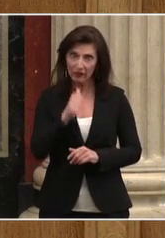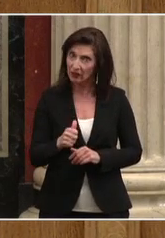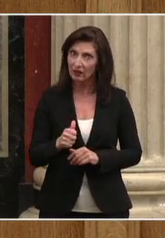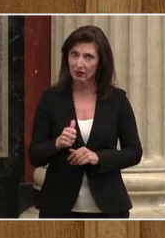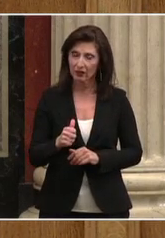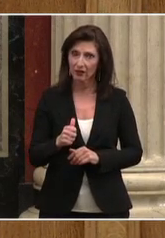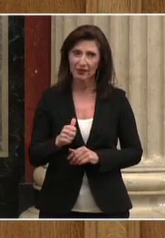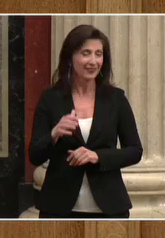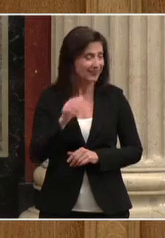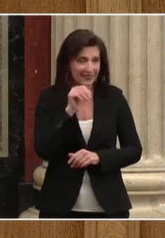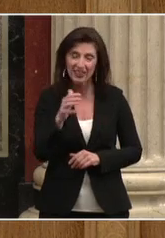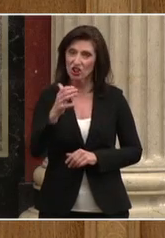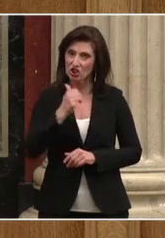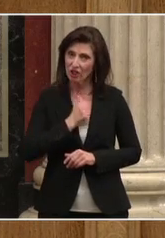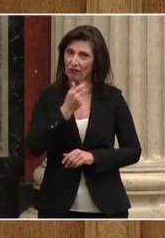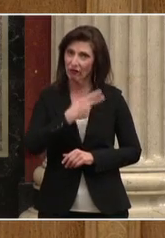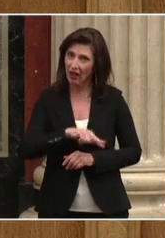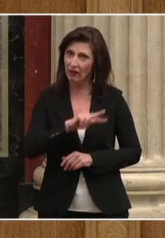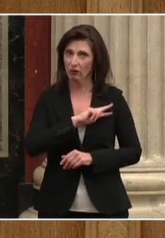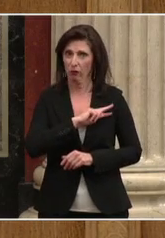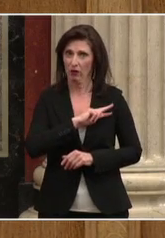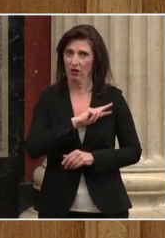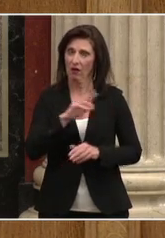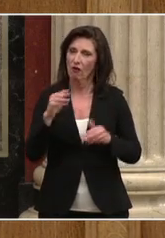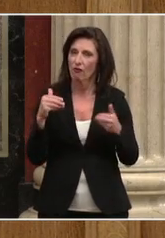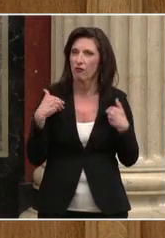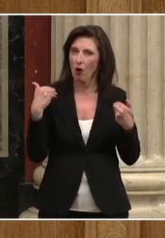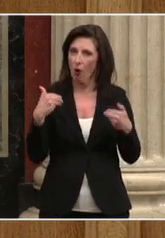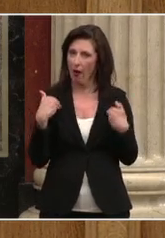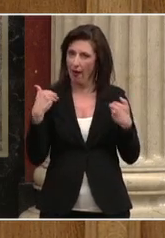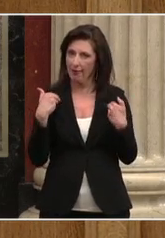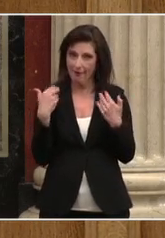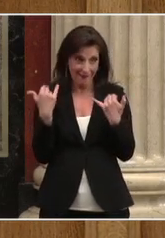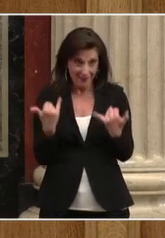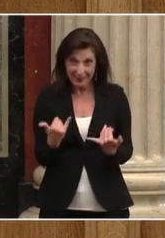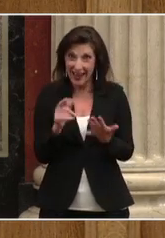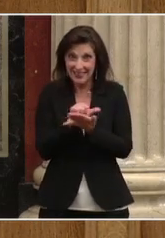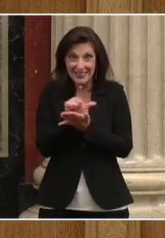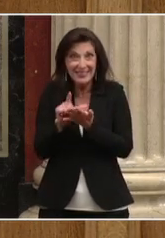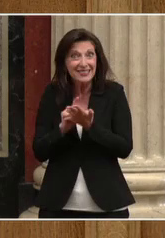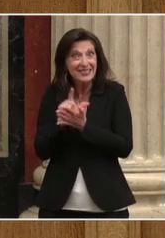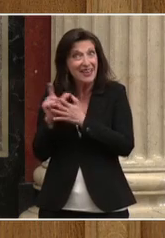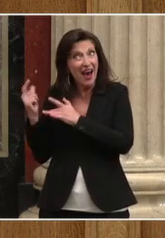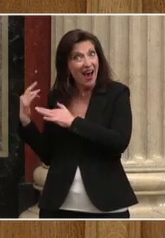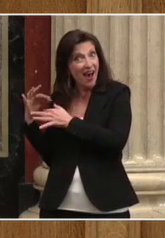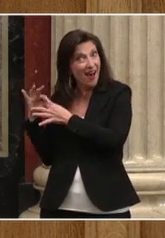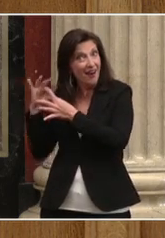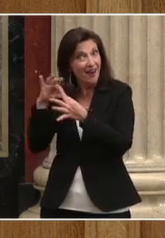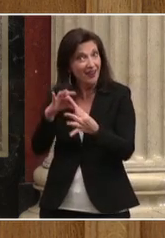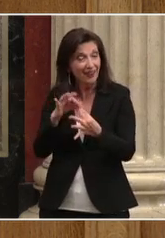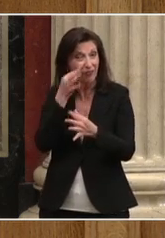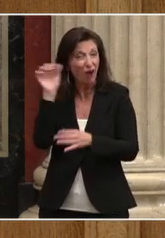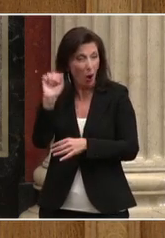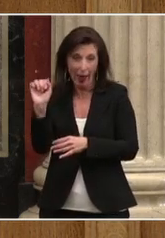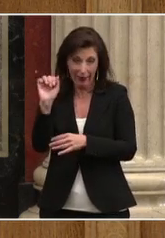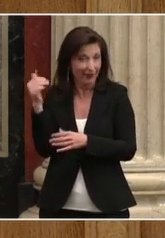die Verantwortung und die Freude in diese Zeit hinüberzunehmen, wie Ilse Eichinger das so wundervoll